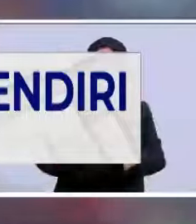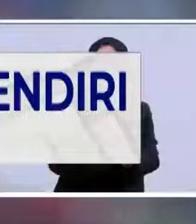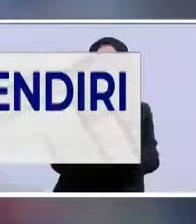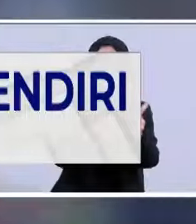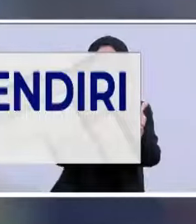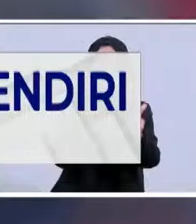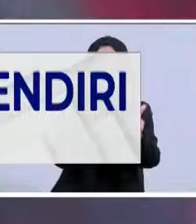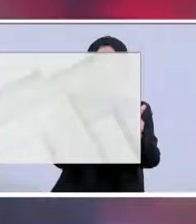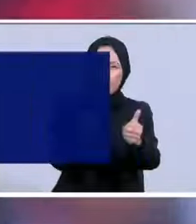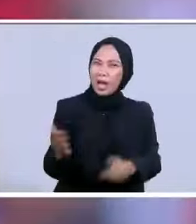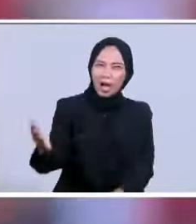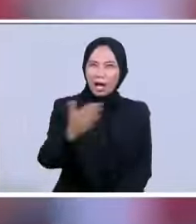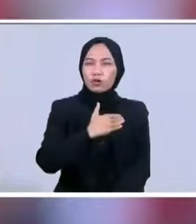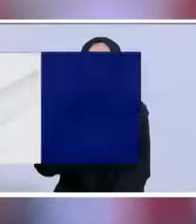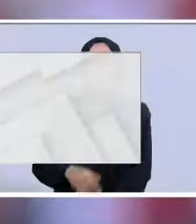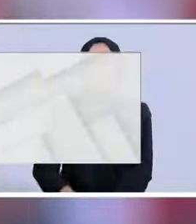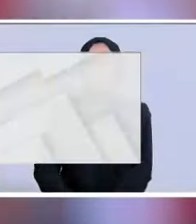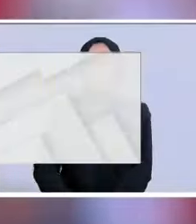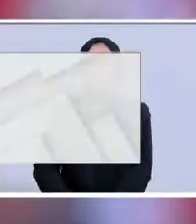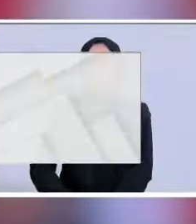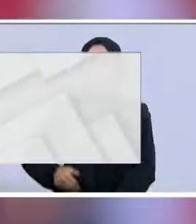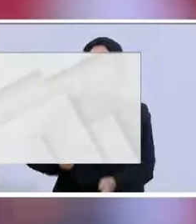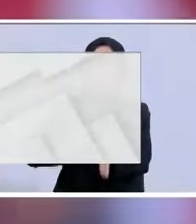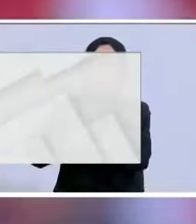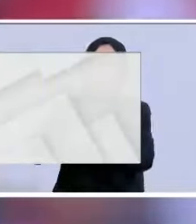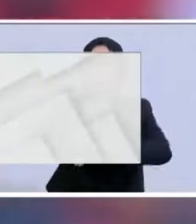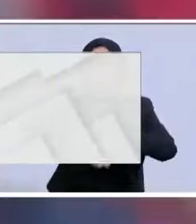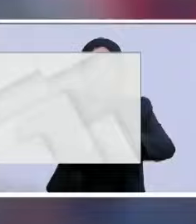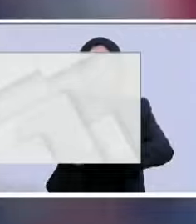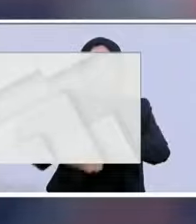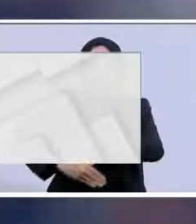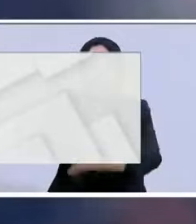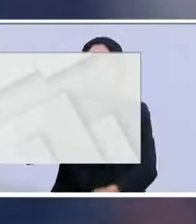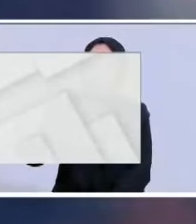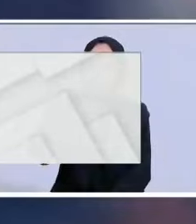Maka mari kita ikuti seluruh proses politik ini dengan baik.